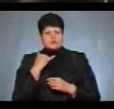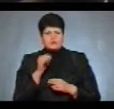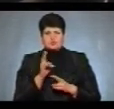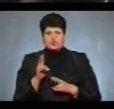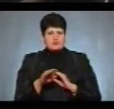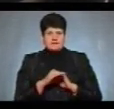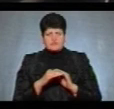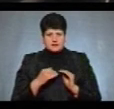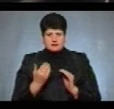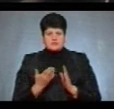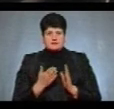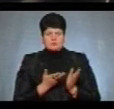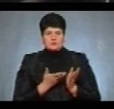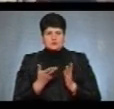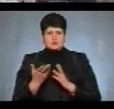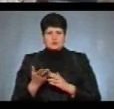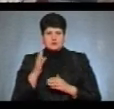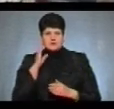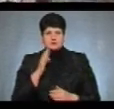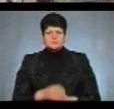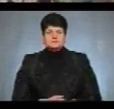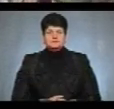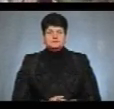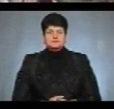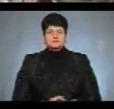не викликав, то закликали хлопців.